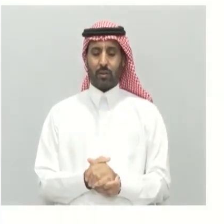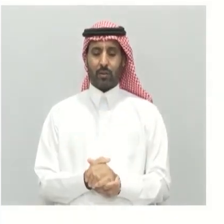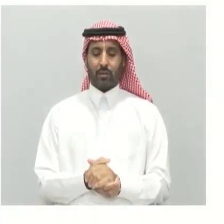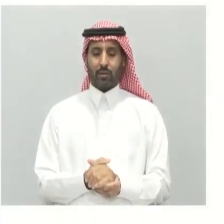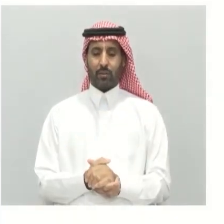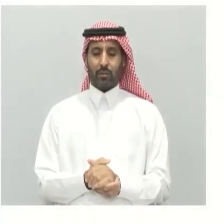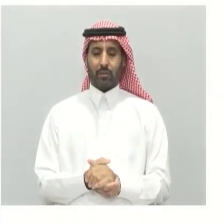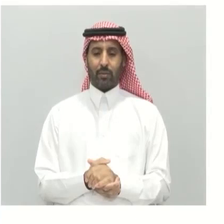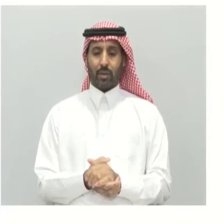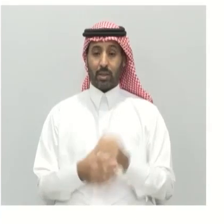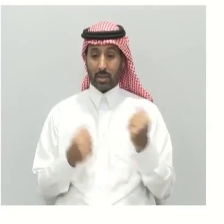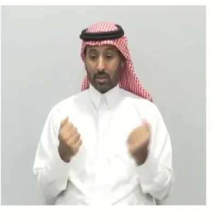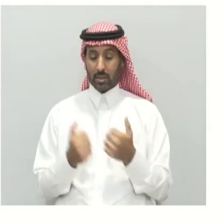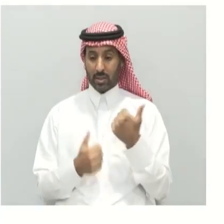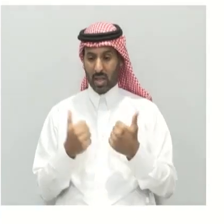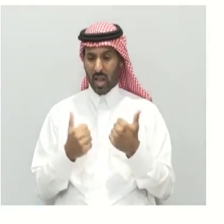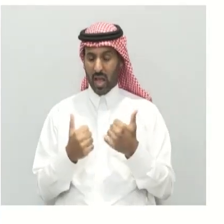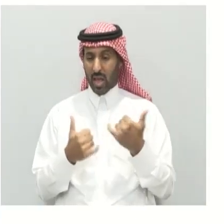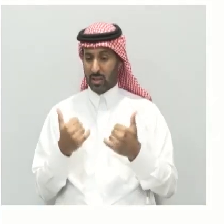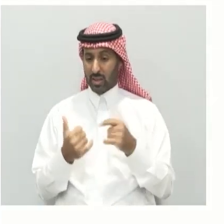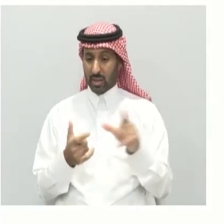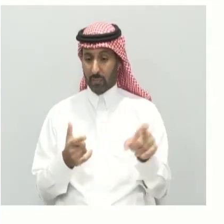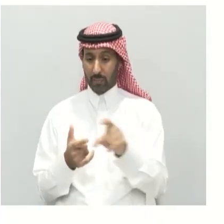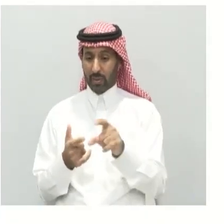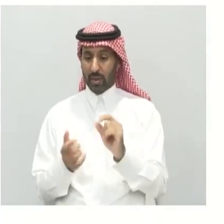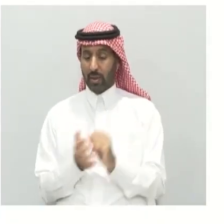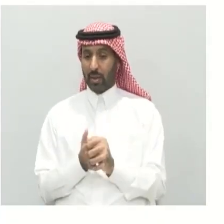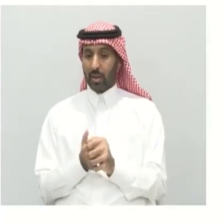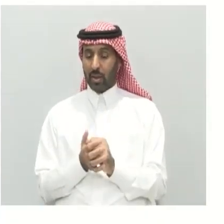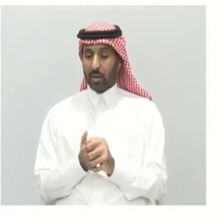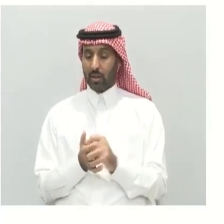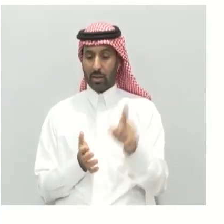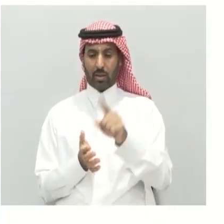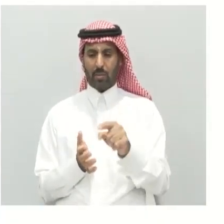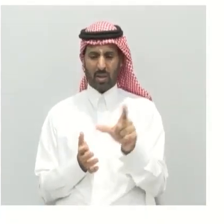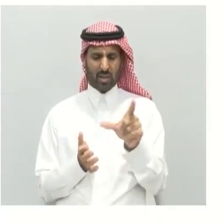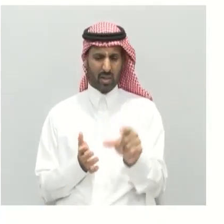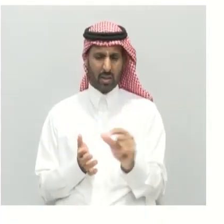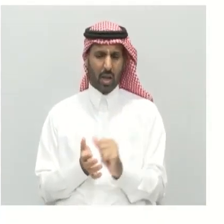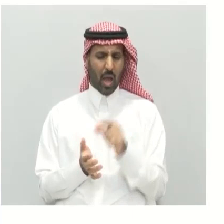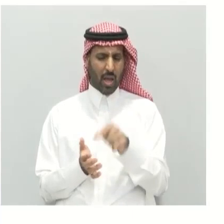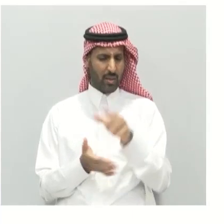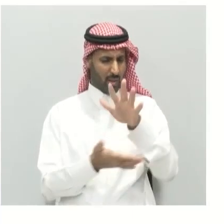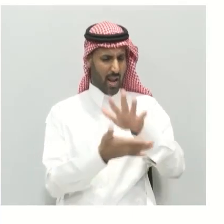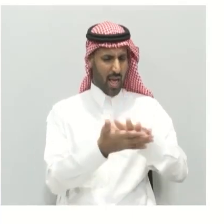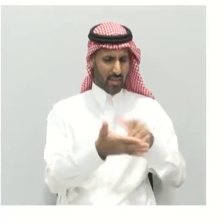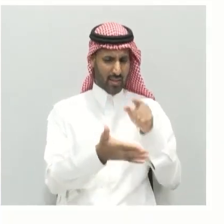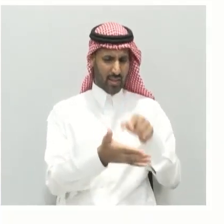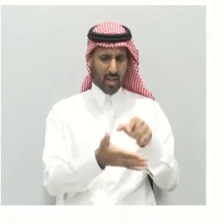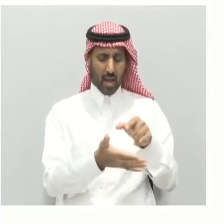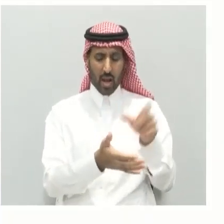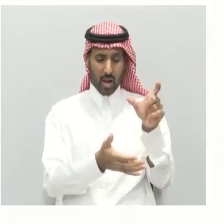a في اسئله الاجابات القصيره في الاختبار المقنن اي اي العناصر تمثل